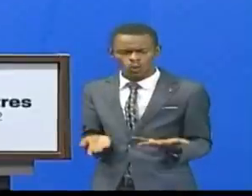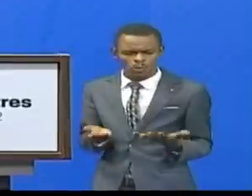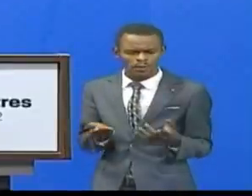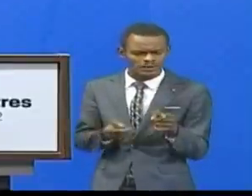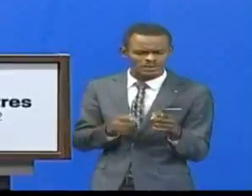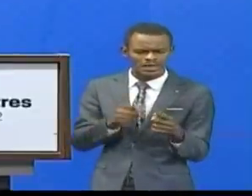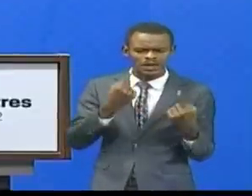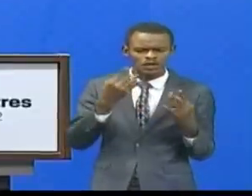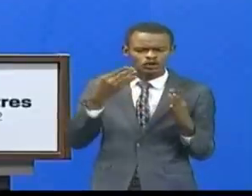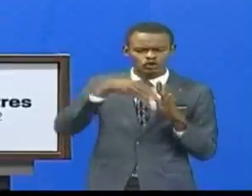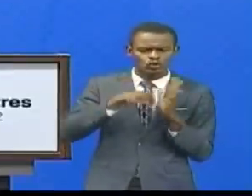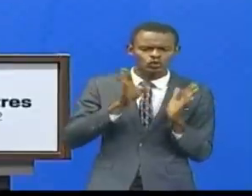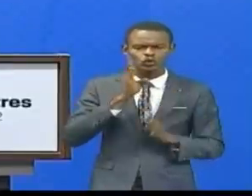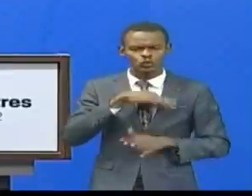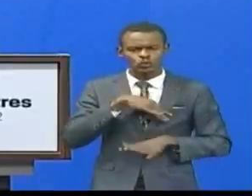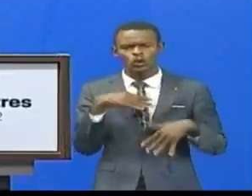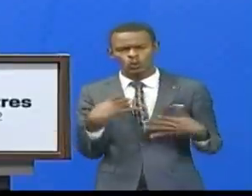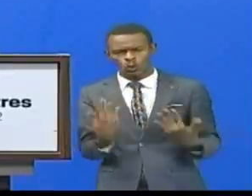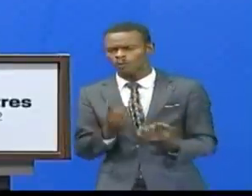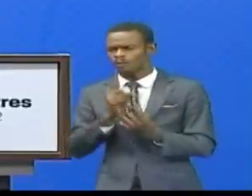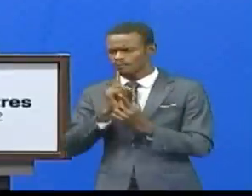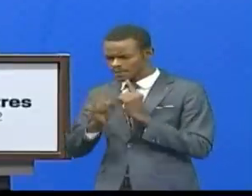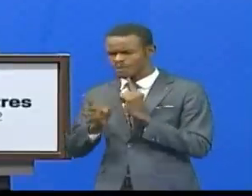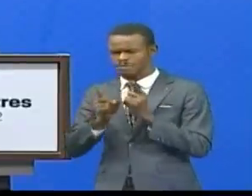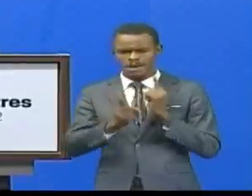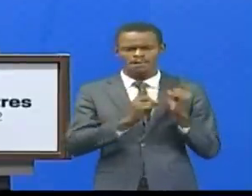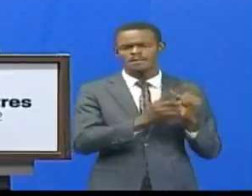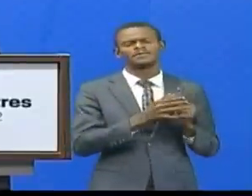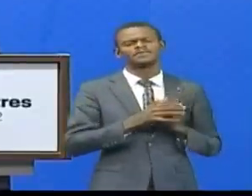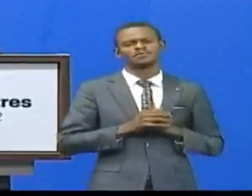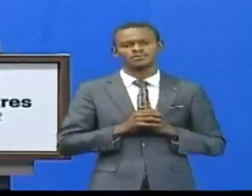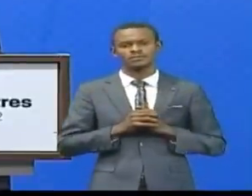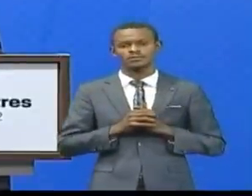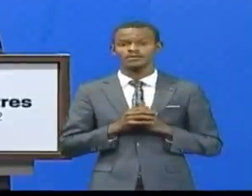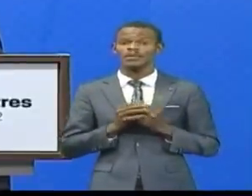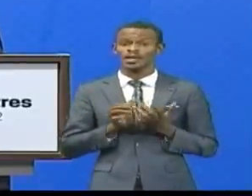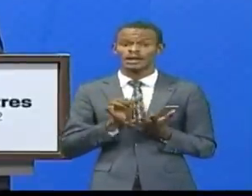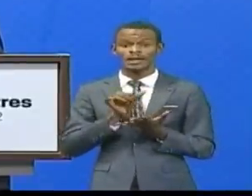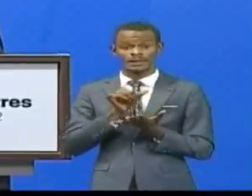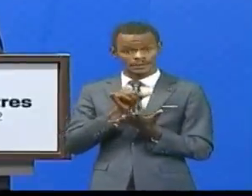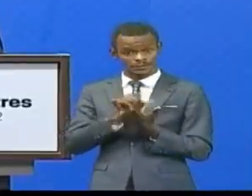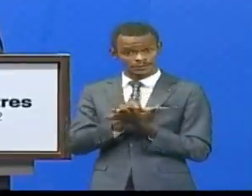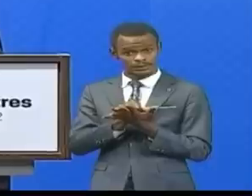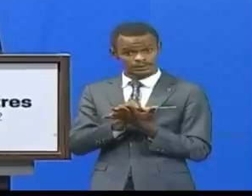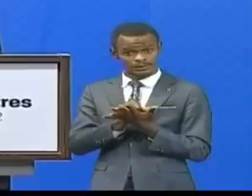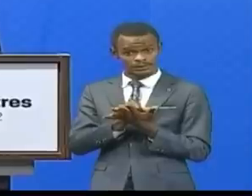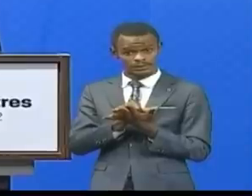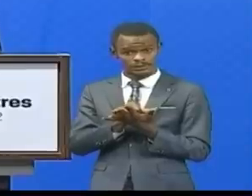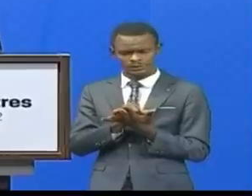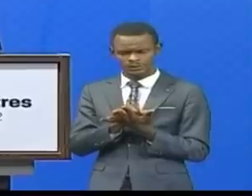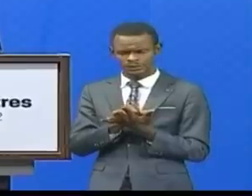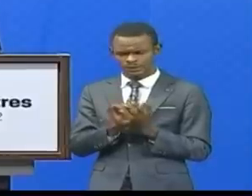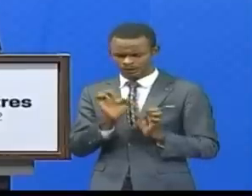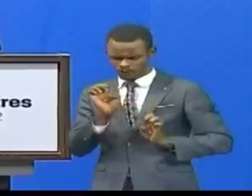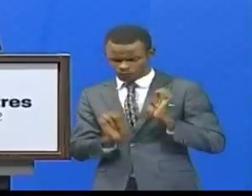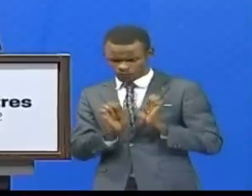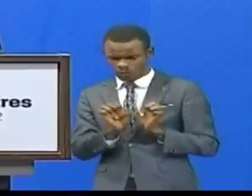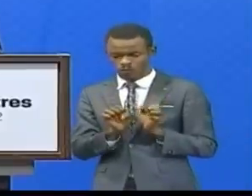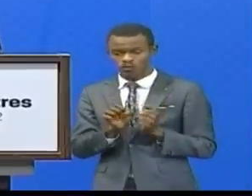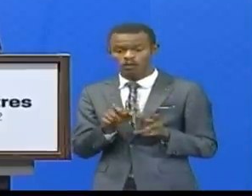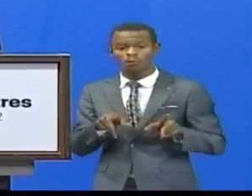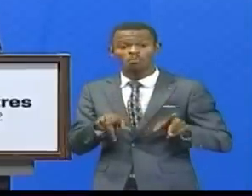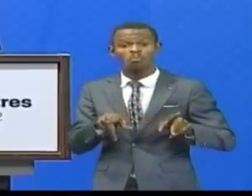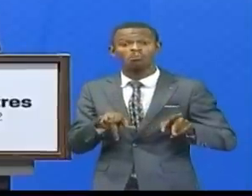Cet exercice de management public va permettre au gouvernement de mieux s'acquitter de son devoir